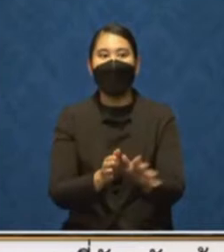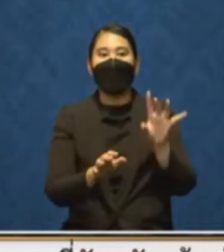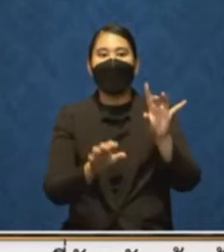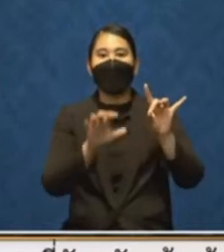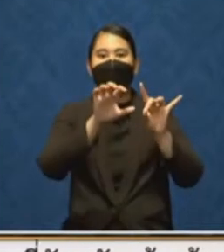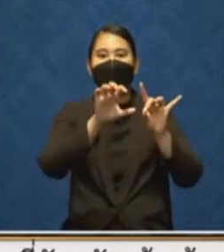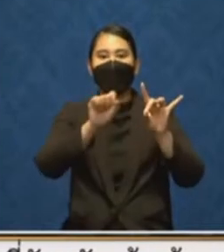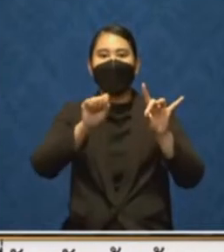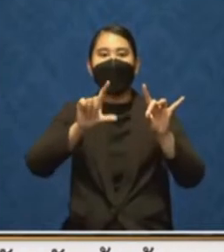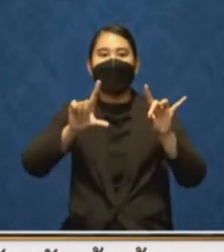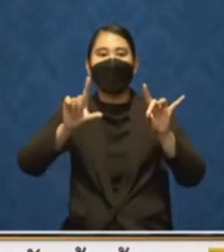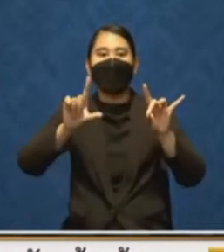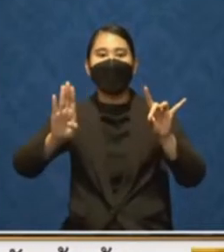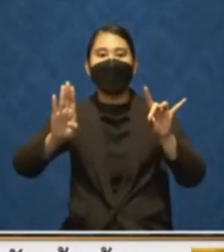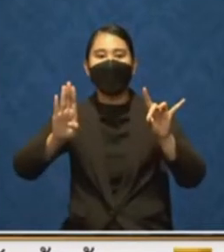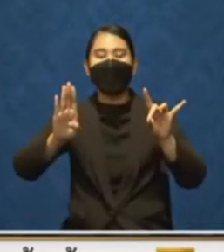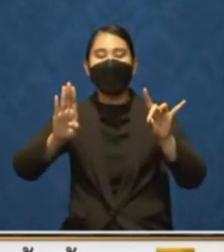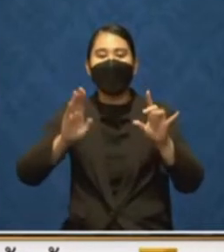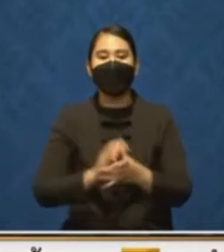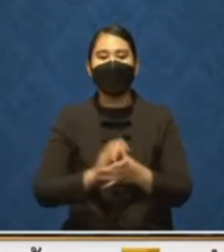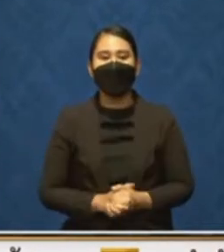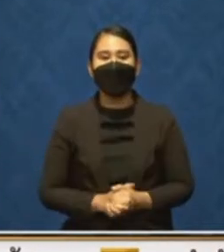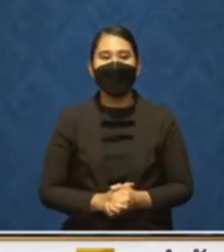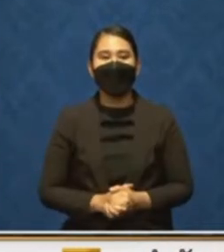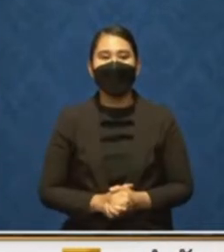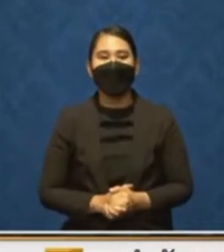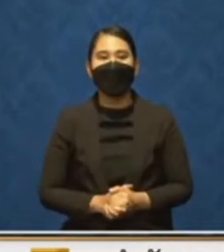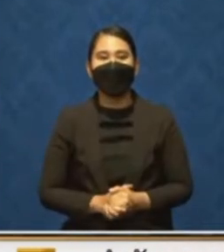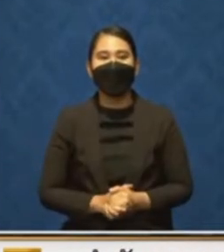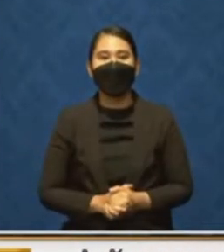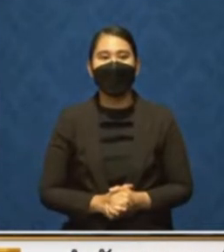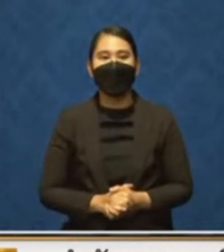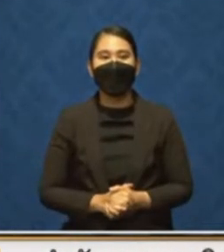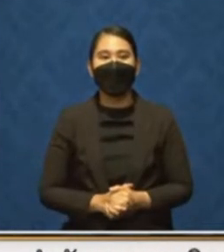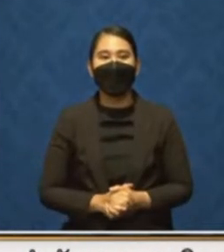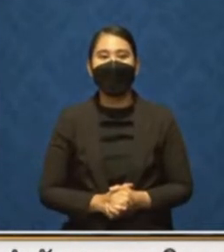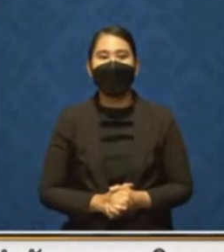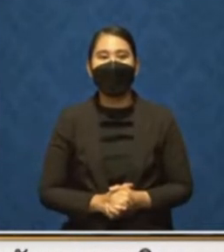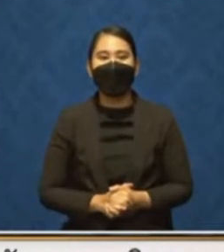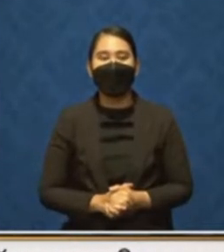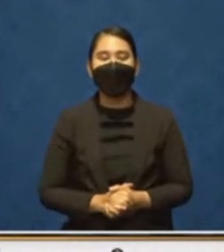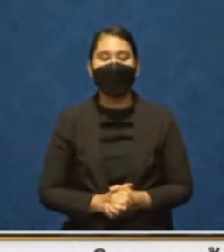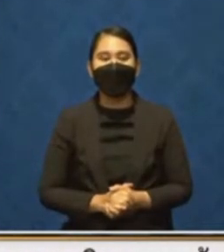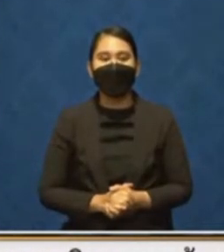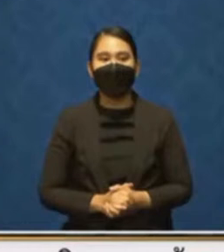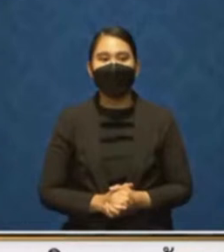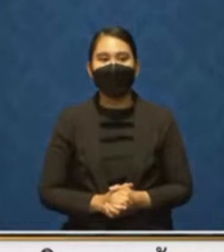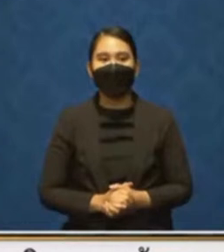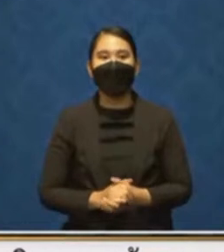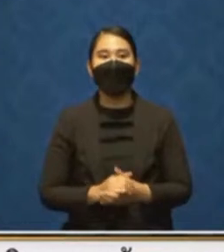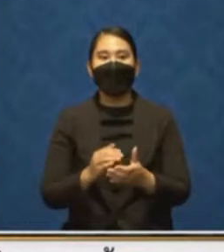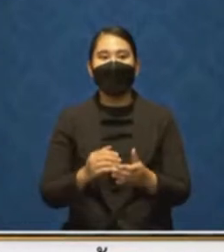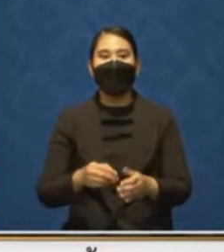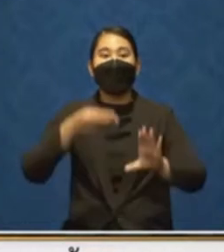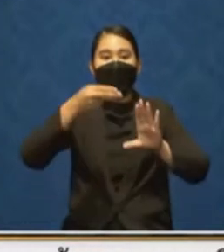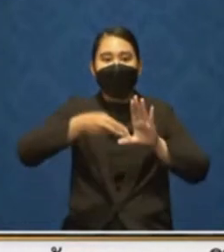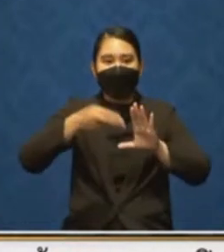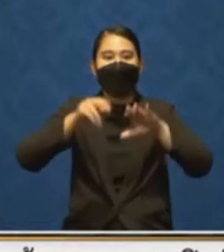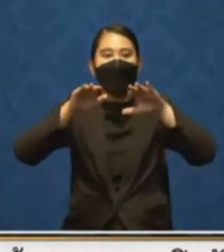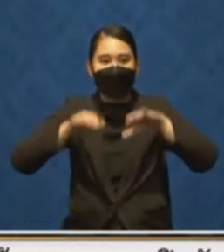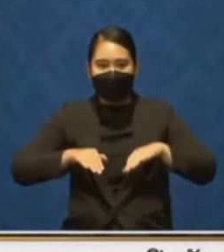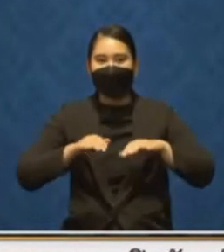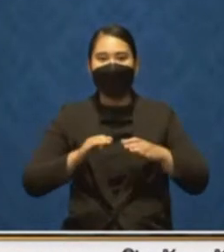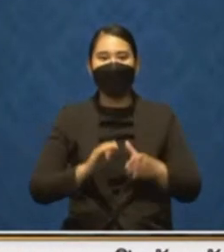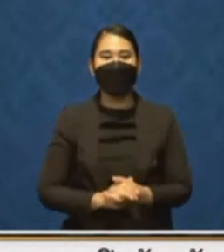อกยนต์เยอะและต่างๆแสนล้านบาทจะเอาไปชดเชยพลังงานไปรดน้ำมันดีเซลไปรดน้ำมันเบนซินให้พี่น้องให้